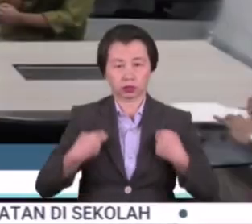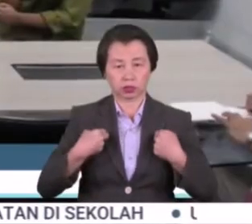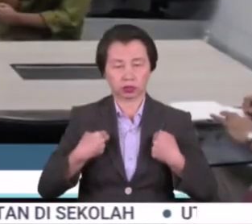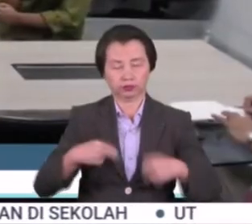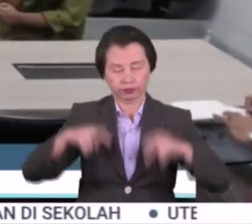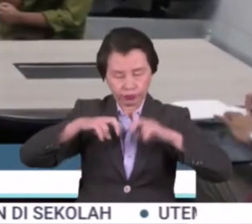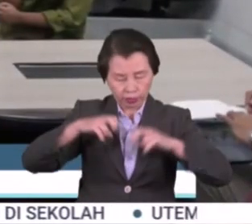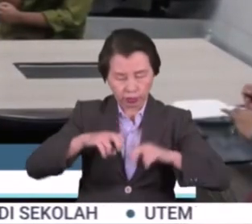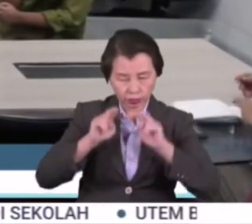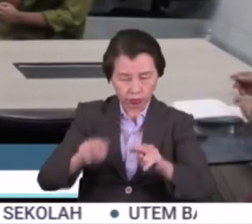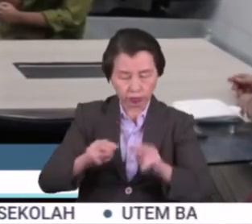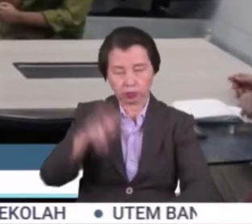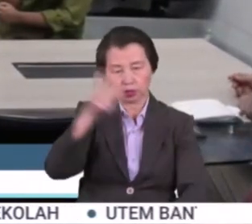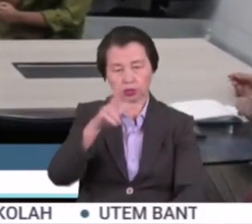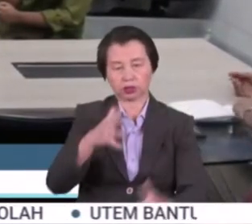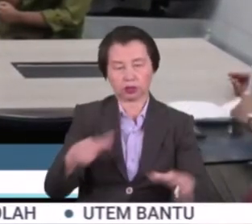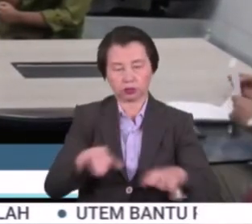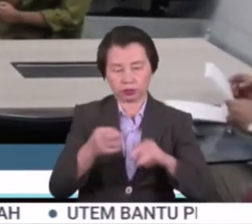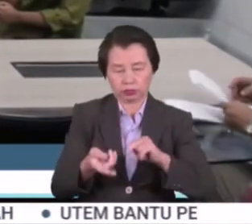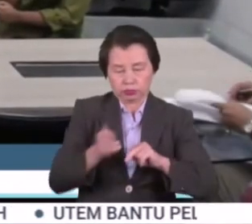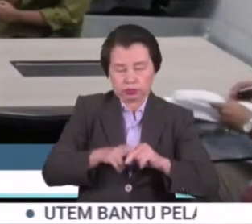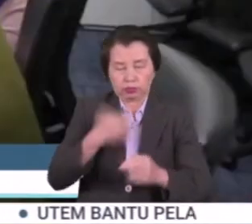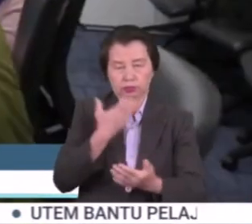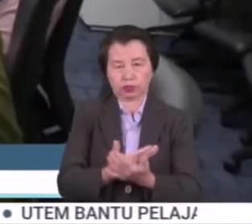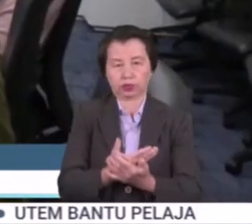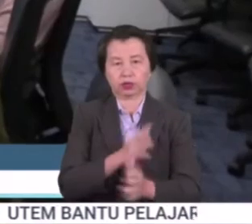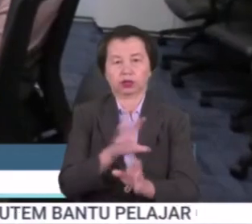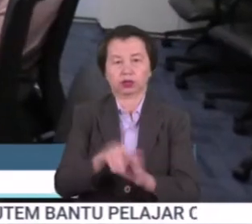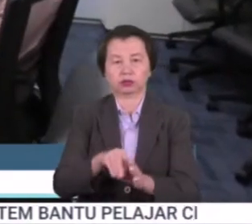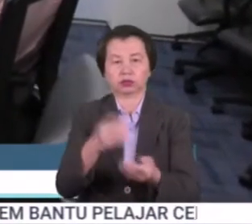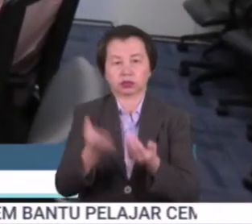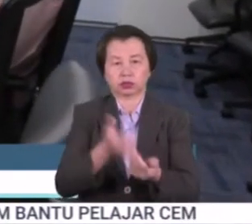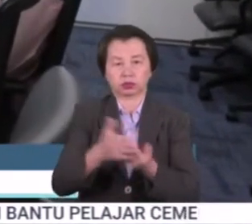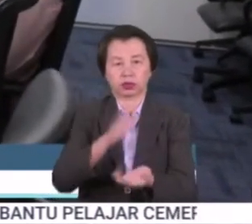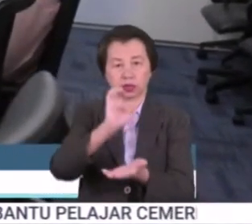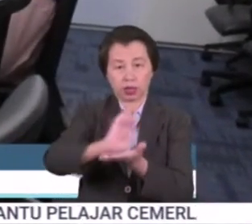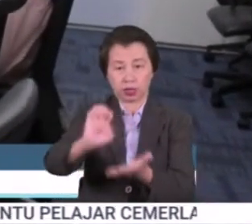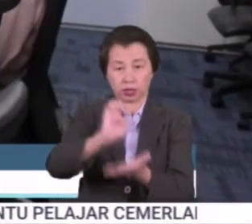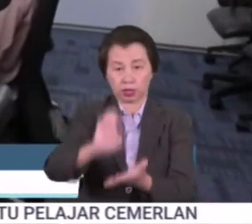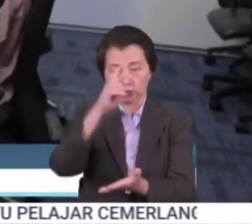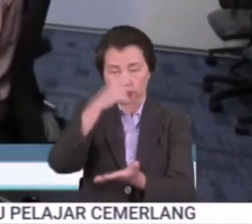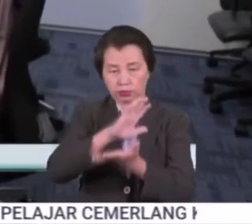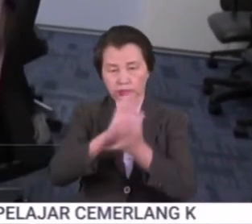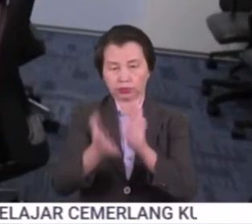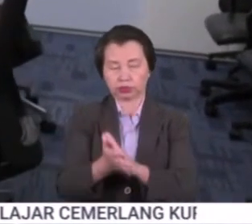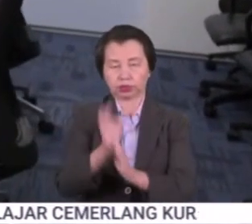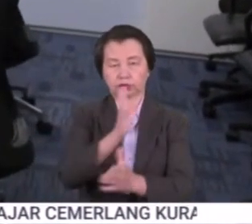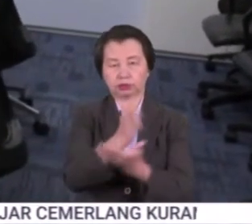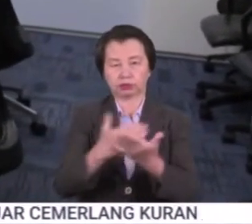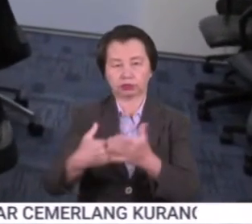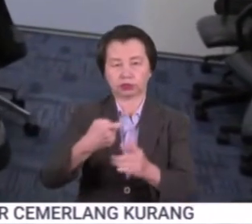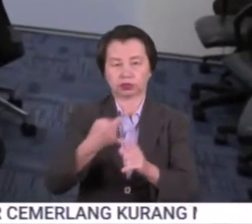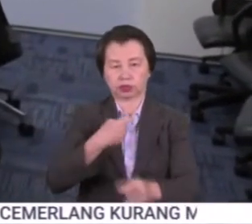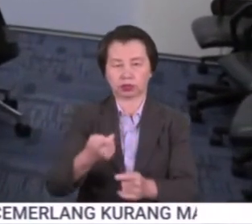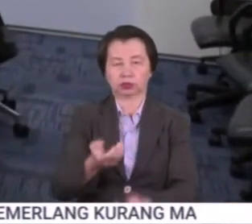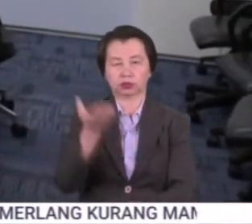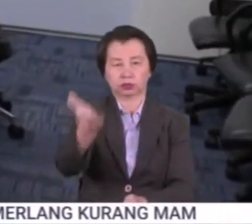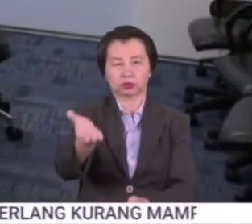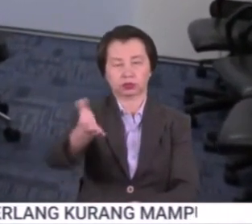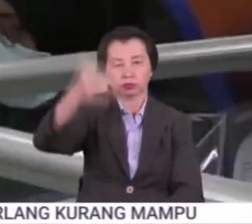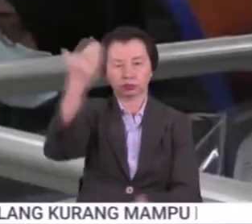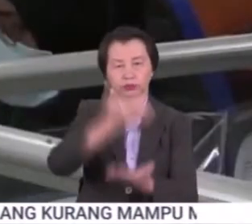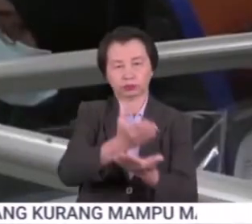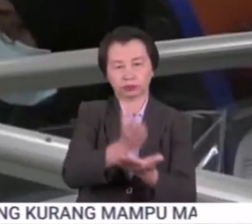diteliti kerajaan komited membuat penambah baikan termasuk kemudahan air laut untuk dijadikan sebahagian daripada pembentangan